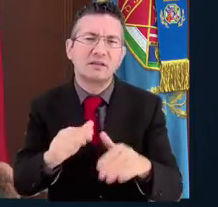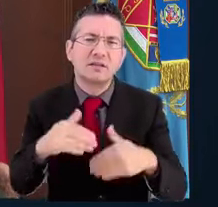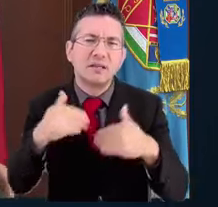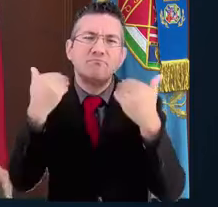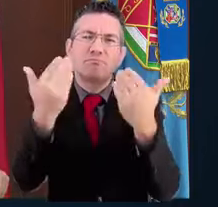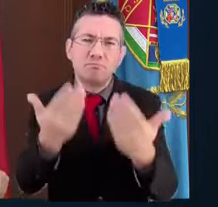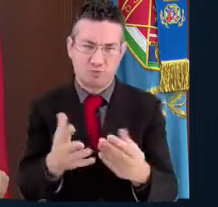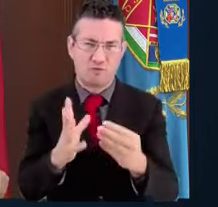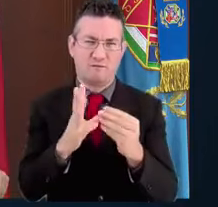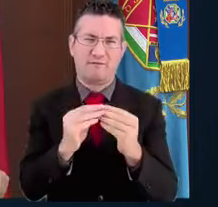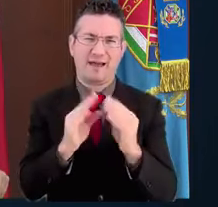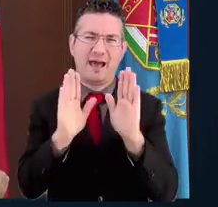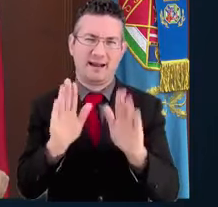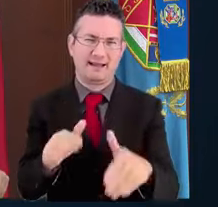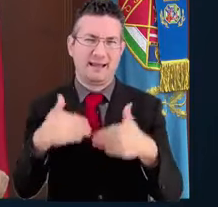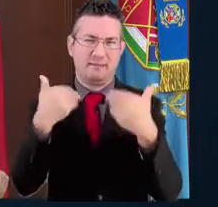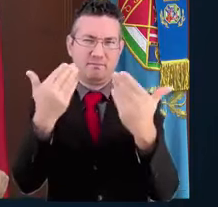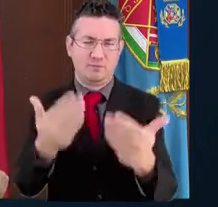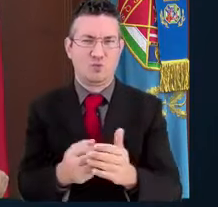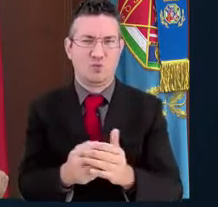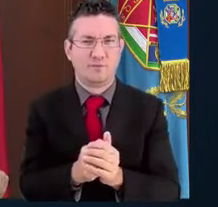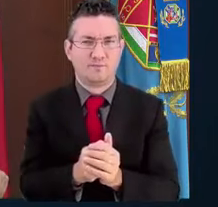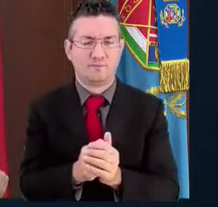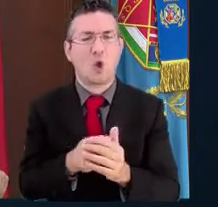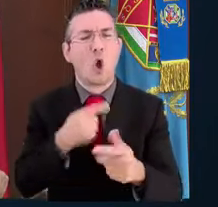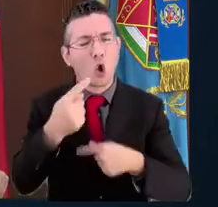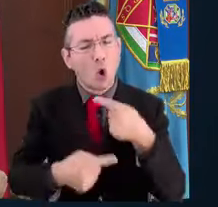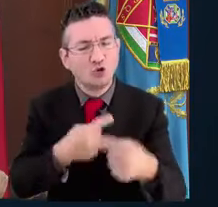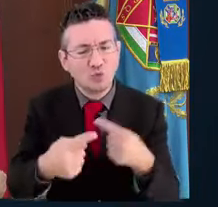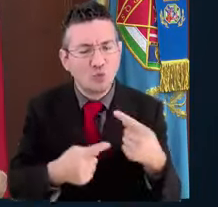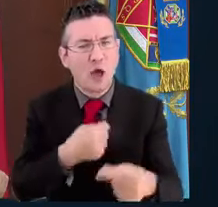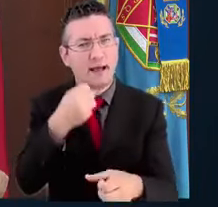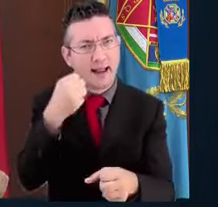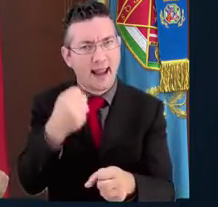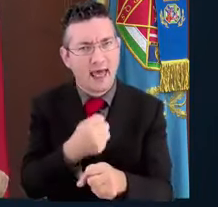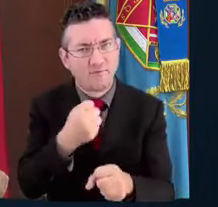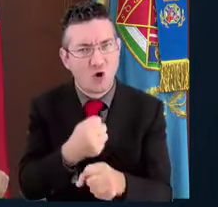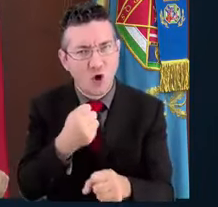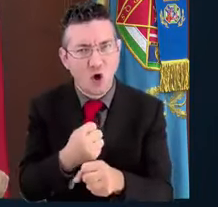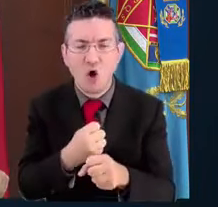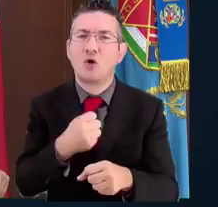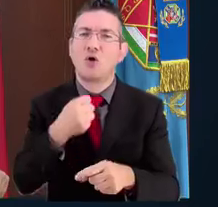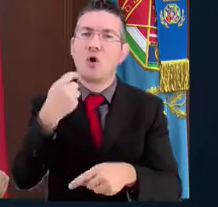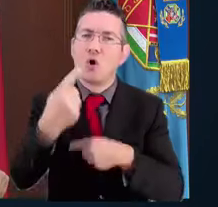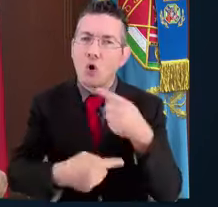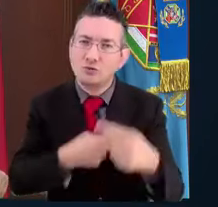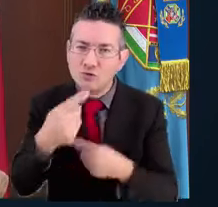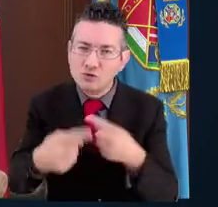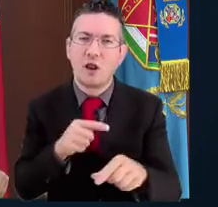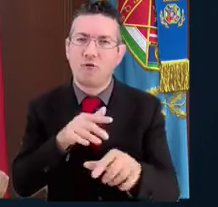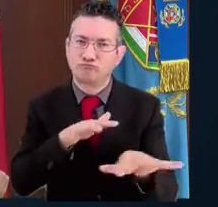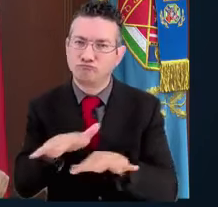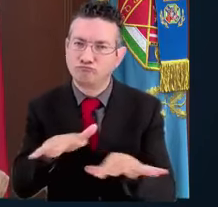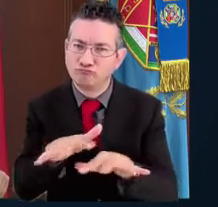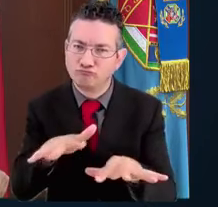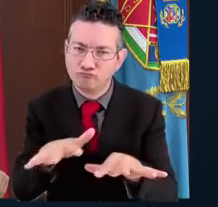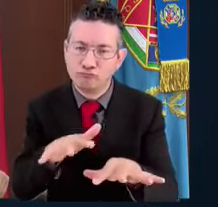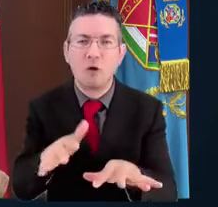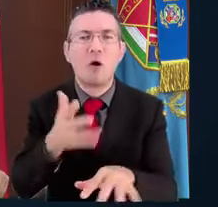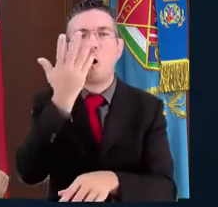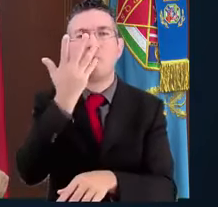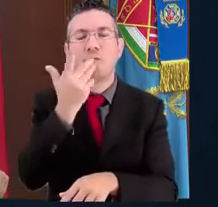continuare in quest'opera di lavoro e di execution perché dobbiamo arrivare nei posti